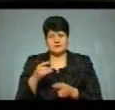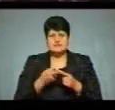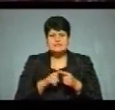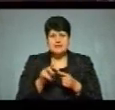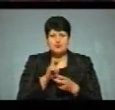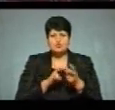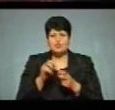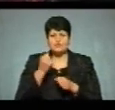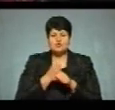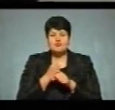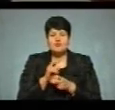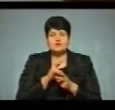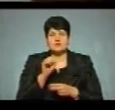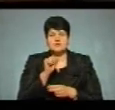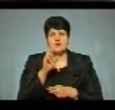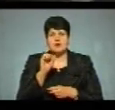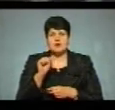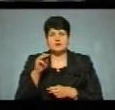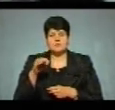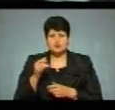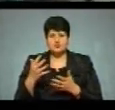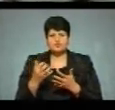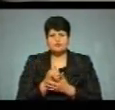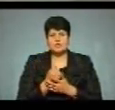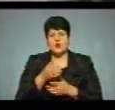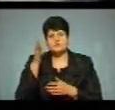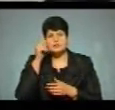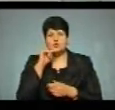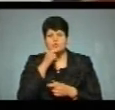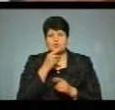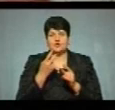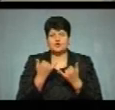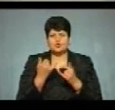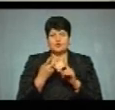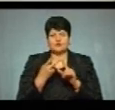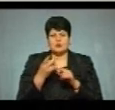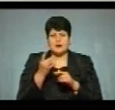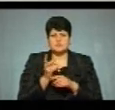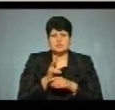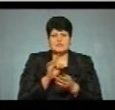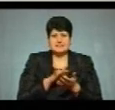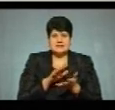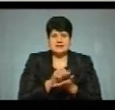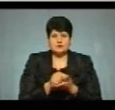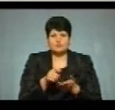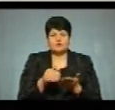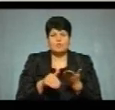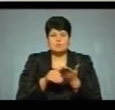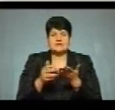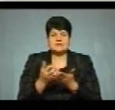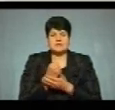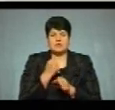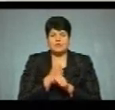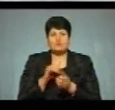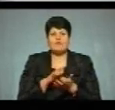пошуковець роботи Анастасія Атаманюк. Минулого року здобула освіту економіста. Сьогодні вдруге прийшла до центру зайнятості, щоб тут їй допомогли знайти роботу